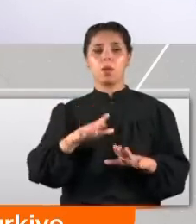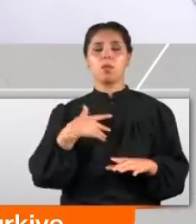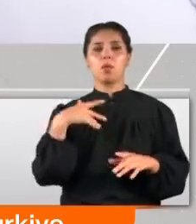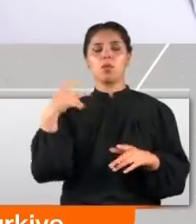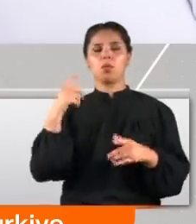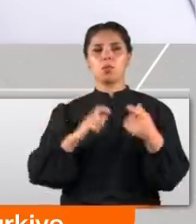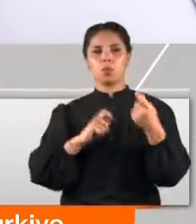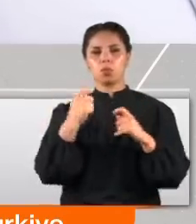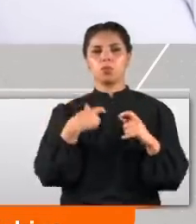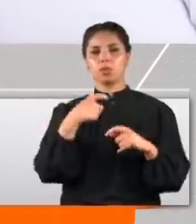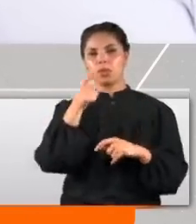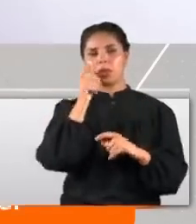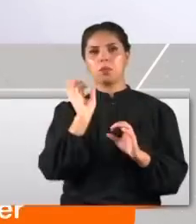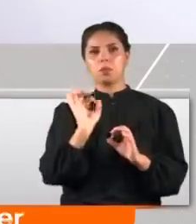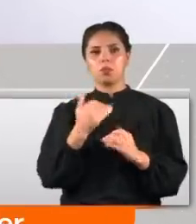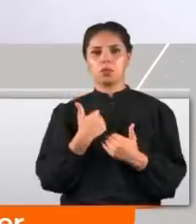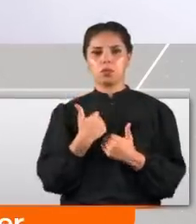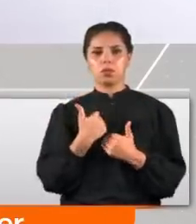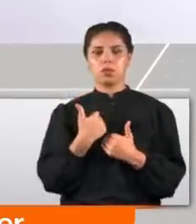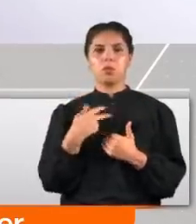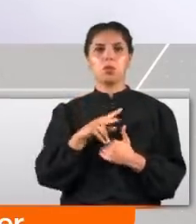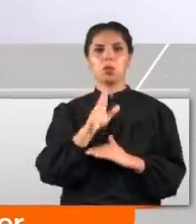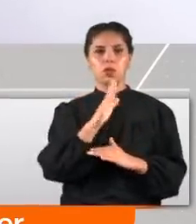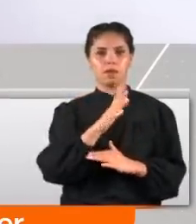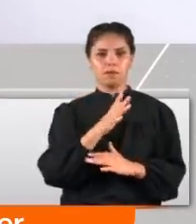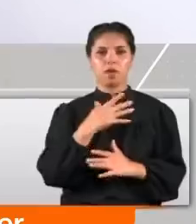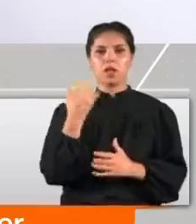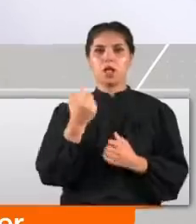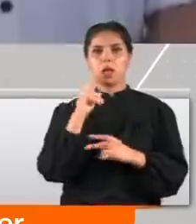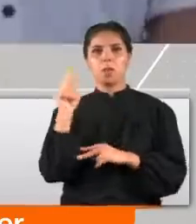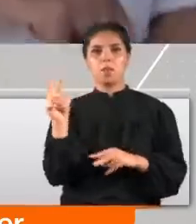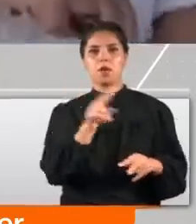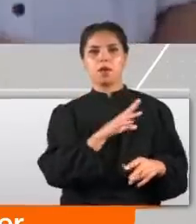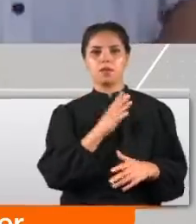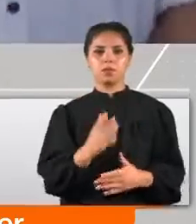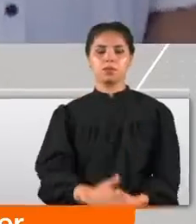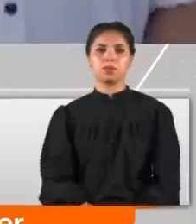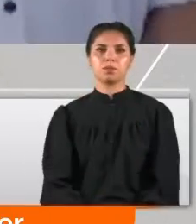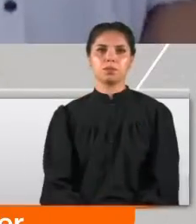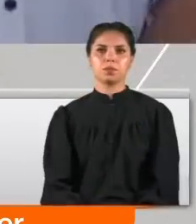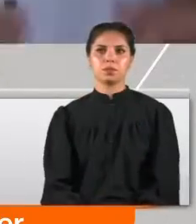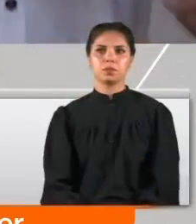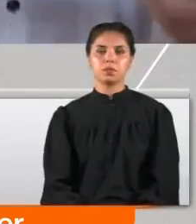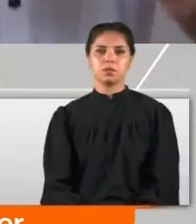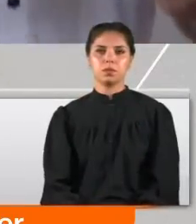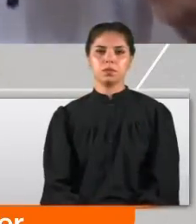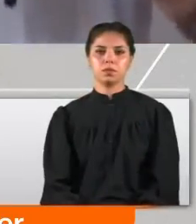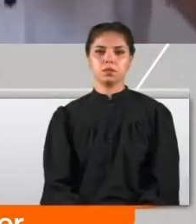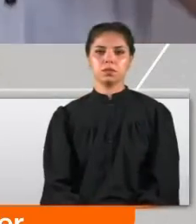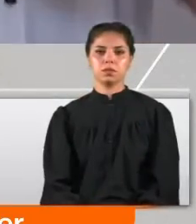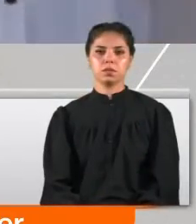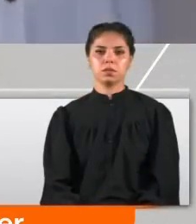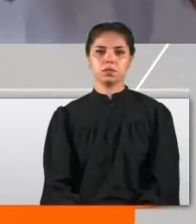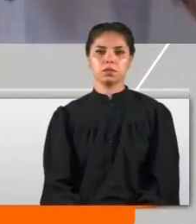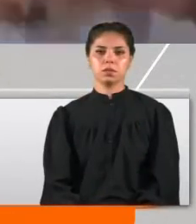kullansam genellikle dikkat ederim yani. Yolda falan gidersem arabalara bakarım yani. Diğer sürücüler de artık trafik